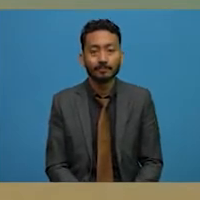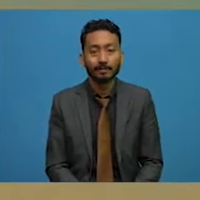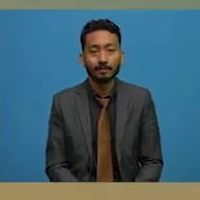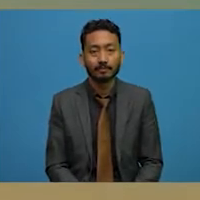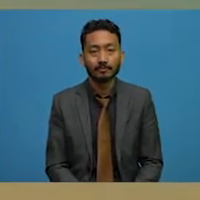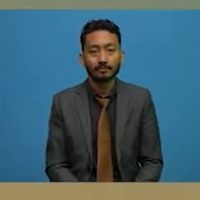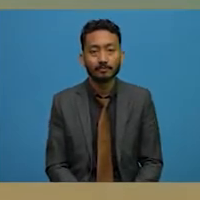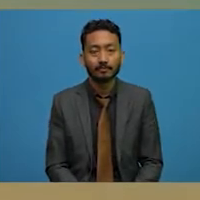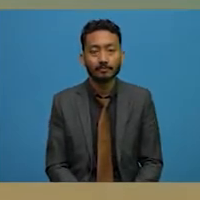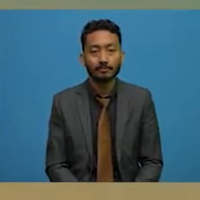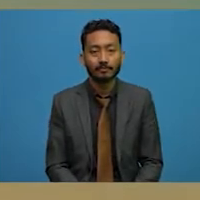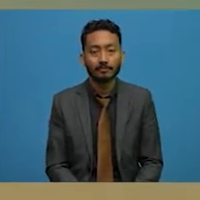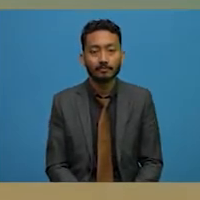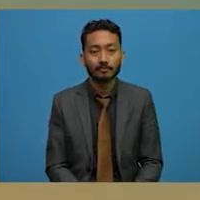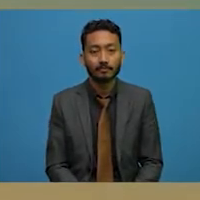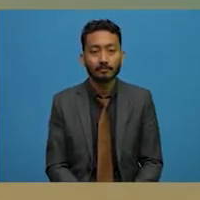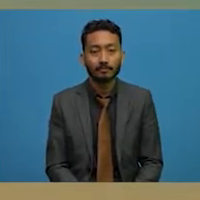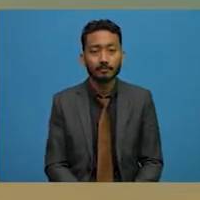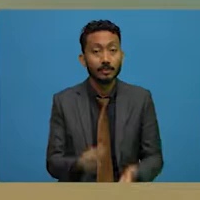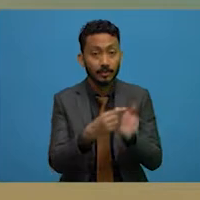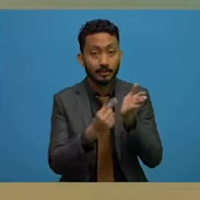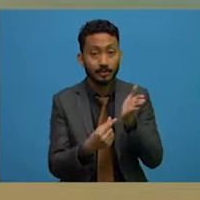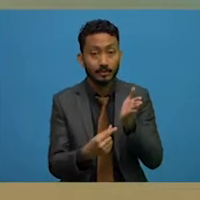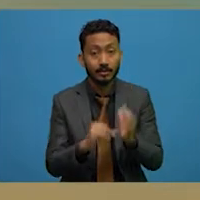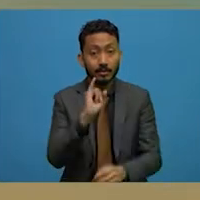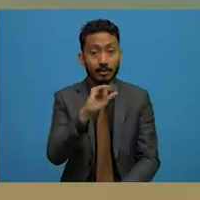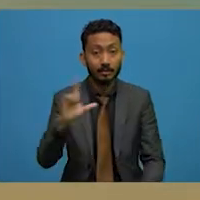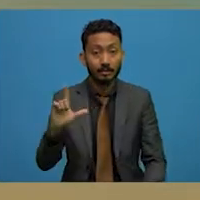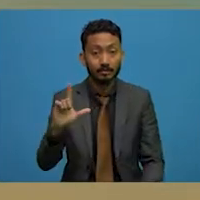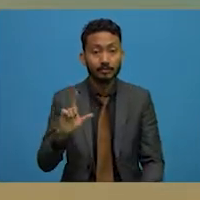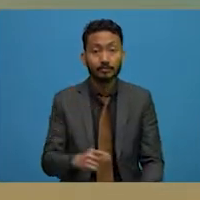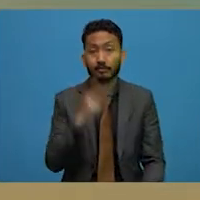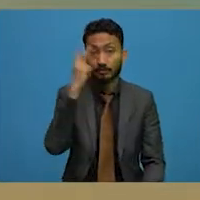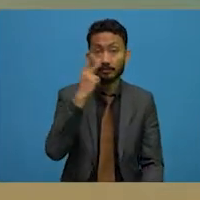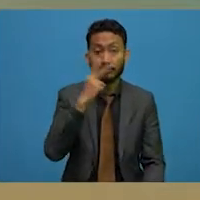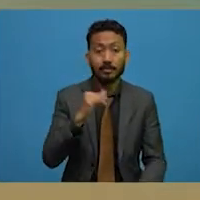Grafik merupakan sebarang paparan visual yang berbentuk